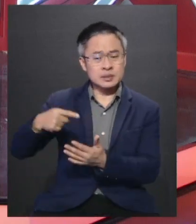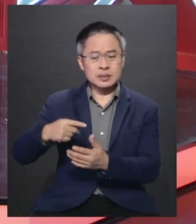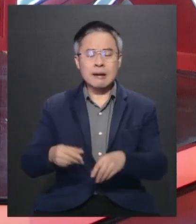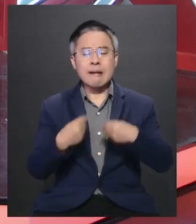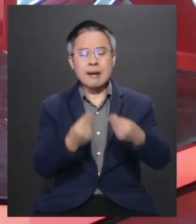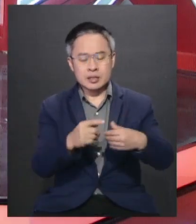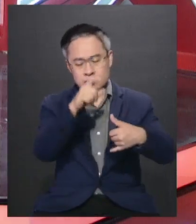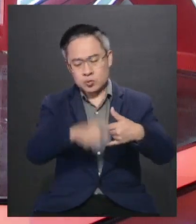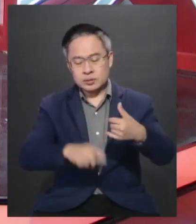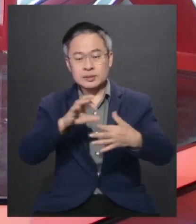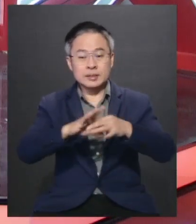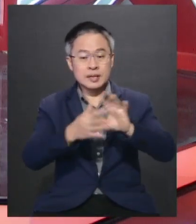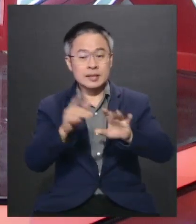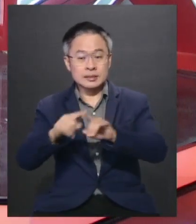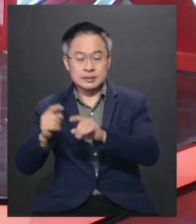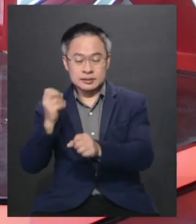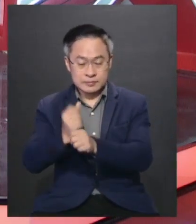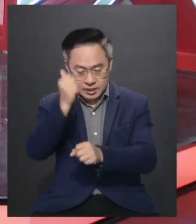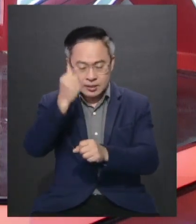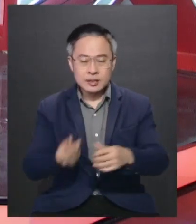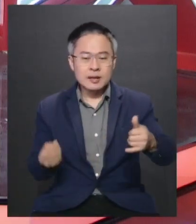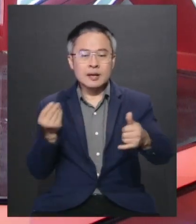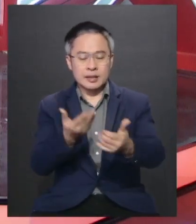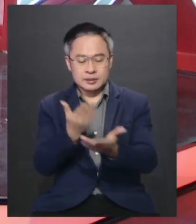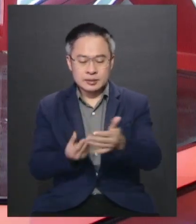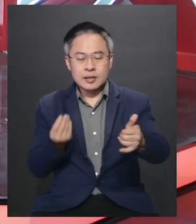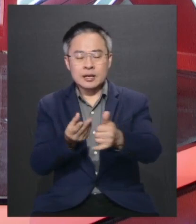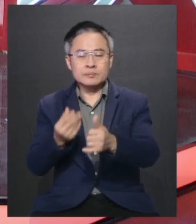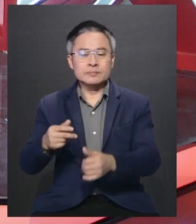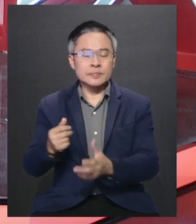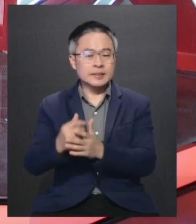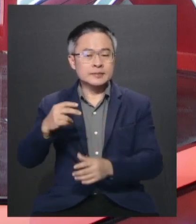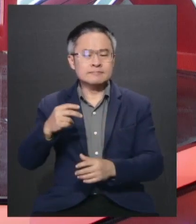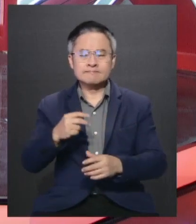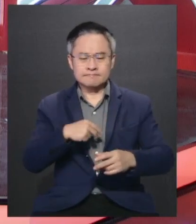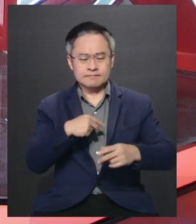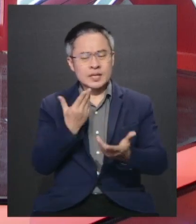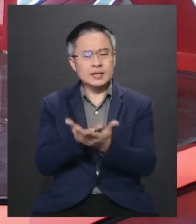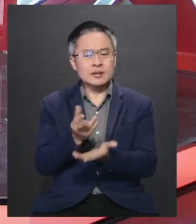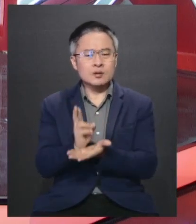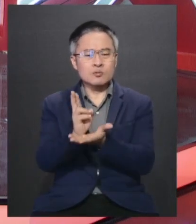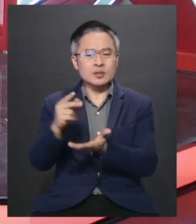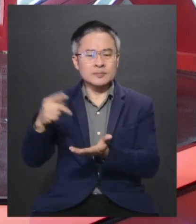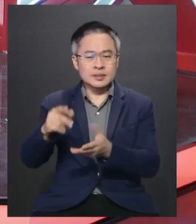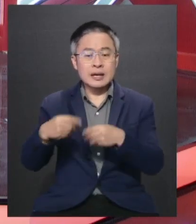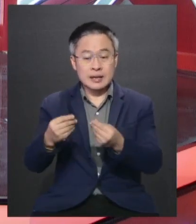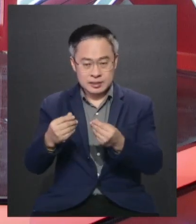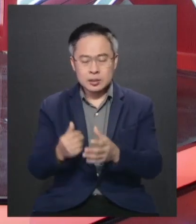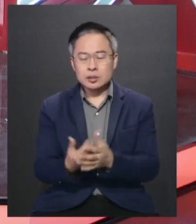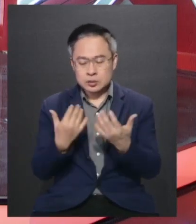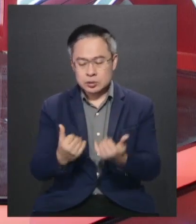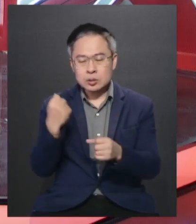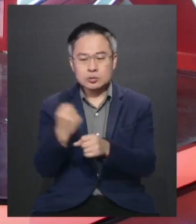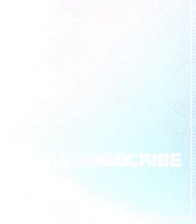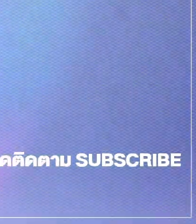ไปทำชื่อเสียงให้กับประเทศไทยแต่หลังจากนี้ก็อย่างที่ท่านนายกบอกนะคะว่าก็คงจะต้องไปซุ่มซ้อมกันให้เต็มที่เพราะว่ายังมีภารกิจอีก